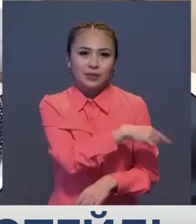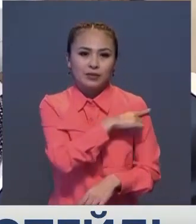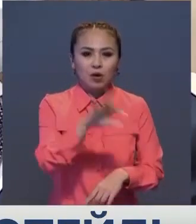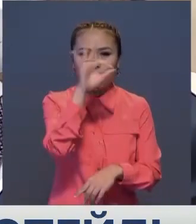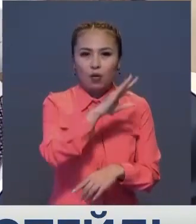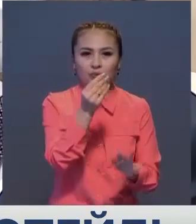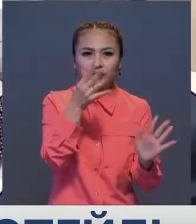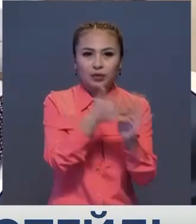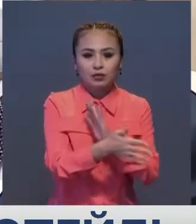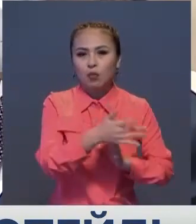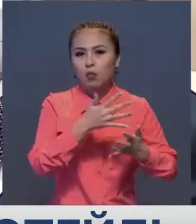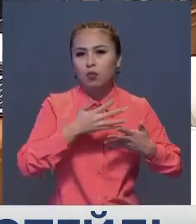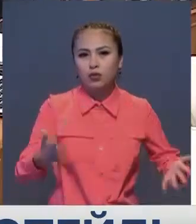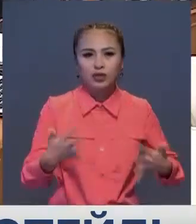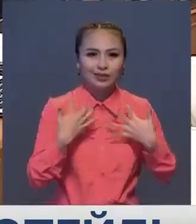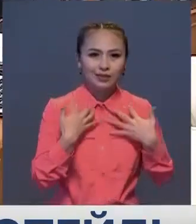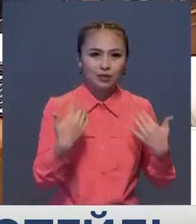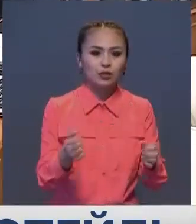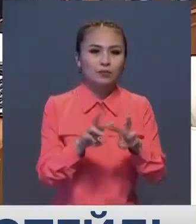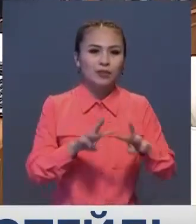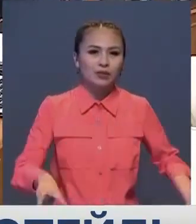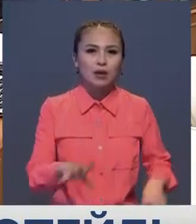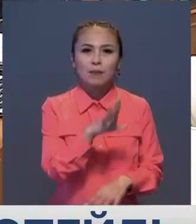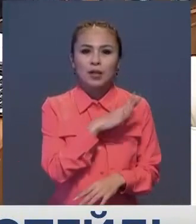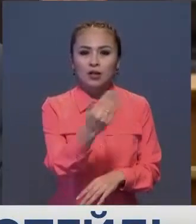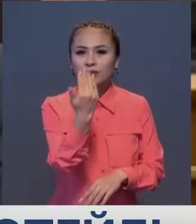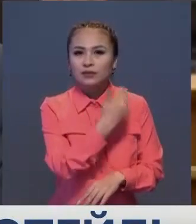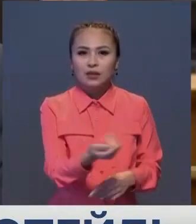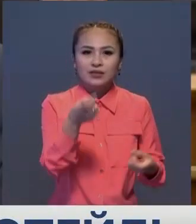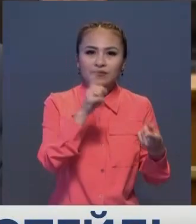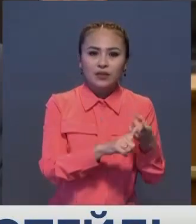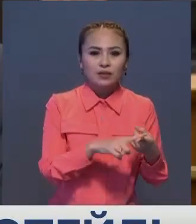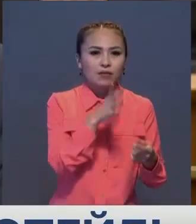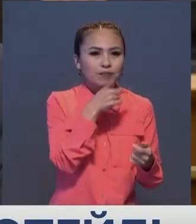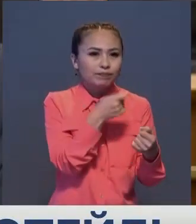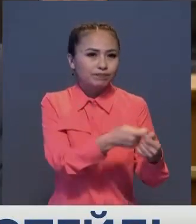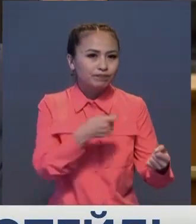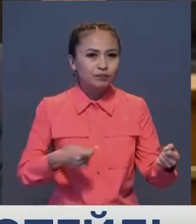мәселесін көтерді. Айтуынша, денсаулық сақтау министрлігі бұл істі баяу жүргізіп жатыр.